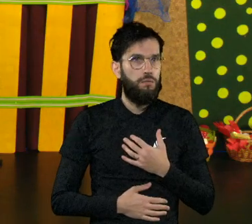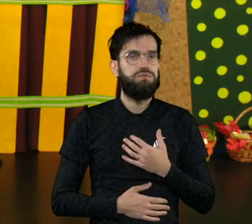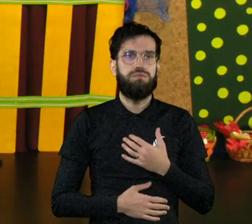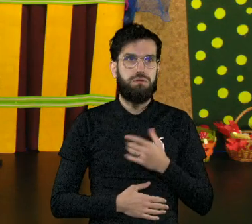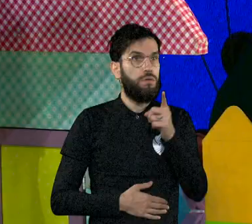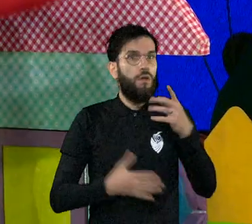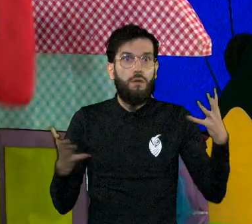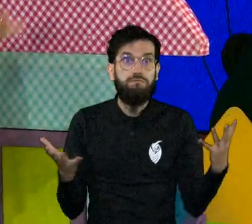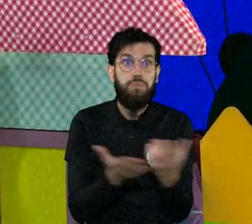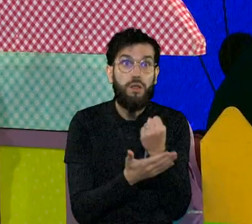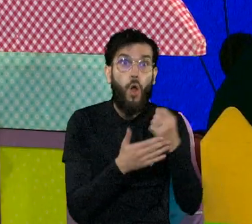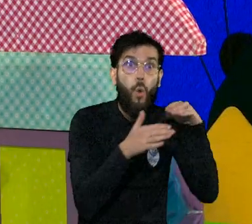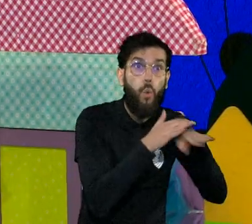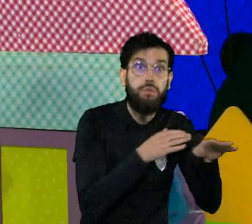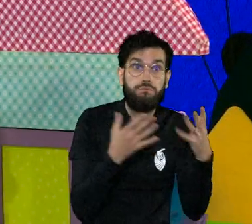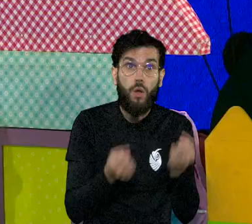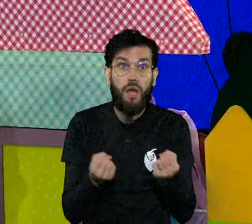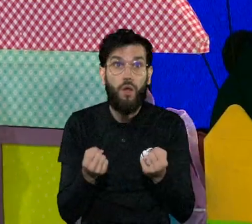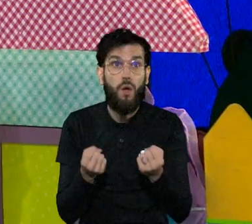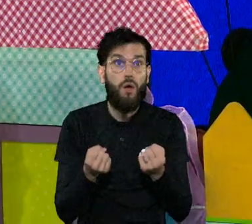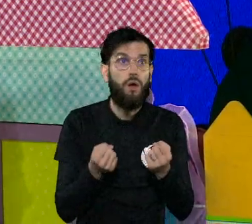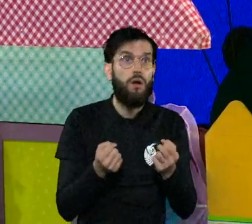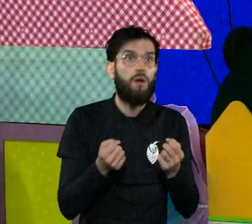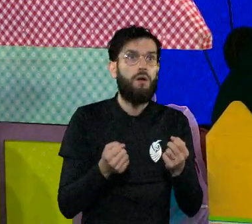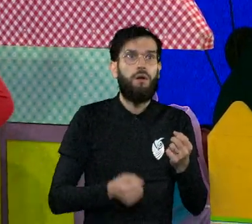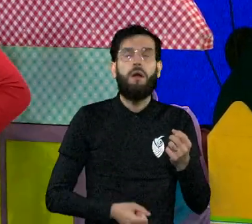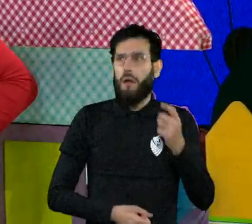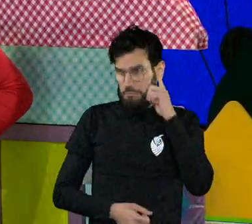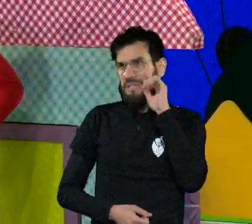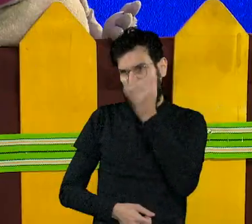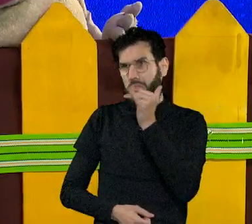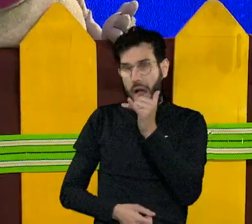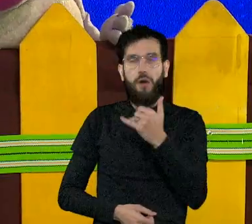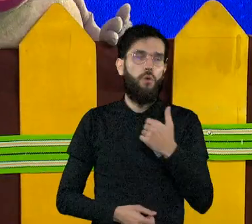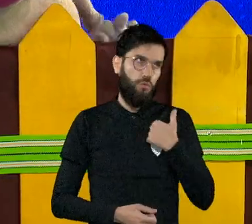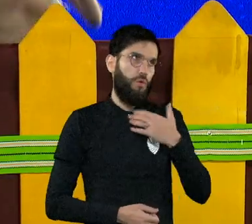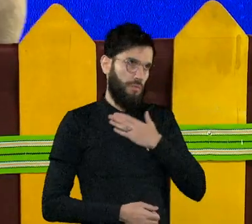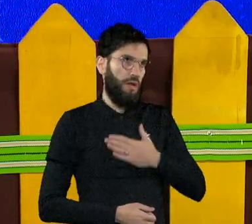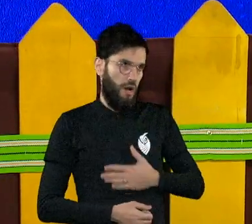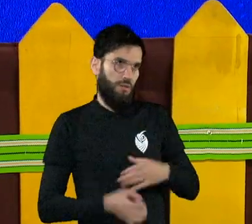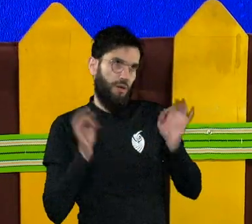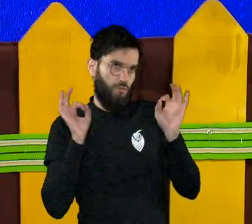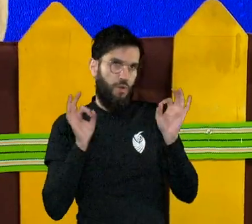Všetkým sa nám podarilo utiec? Myslím, že áno. Teda, tak to som rada.